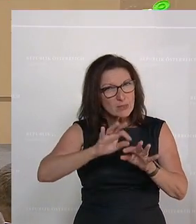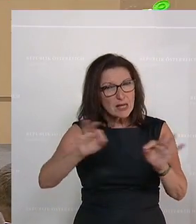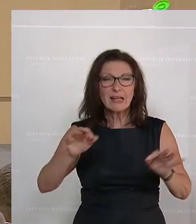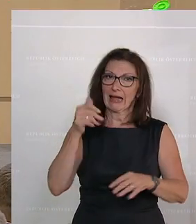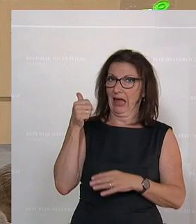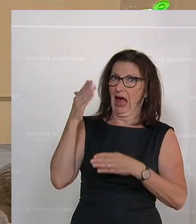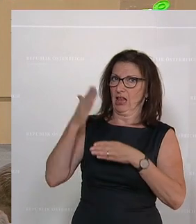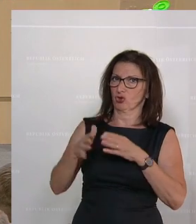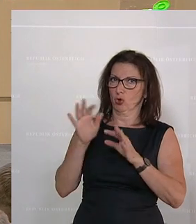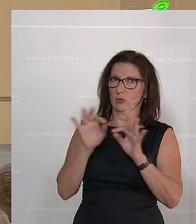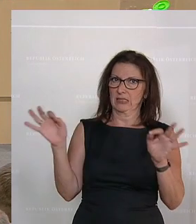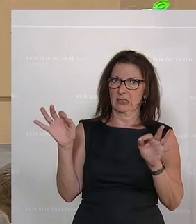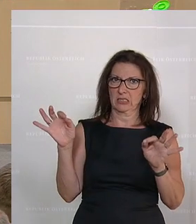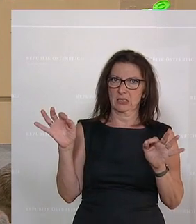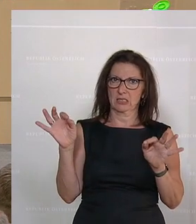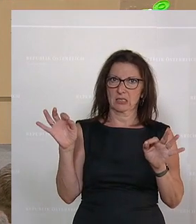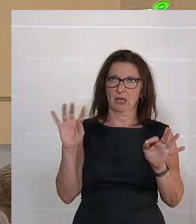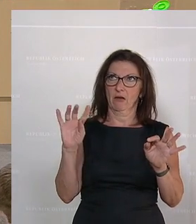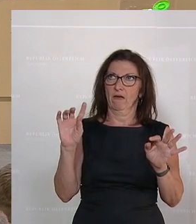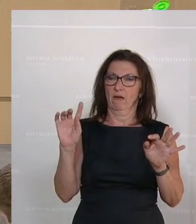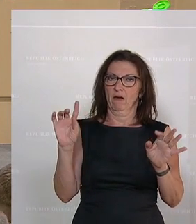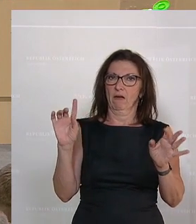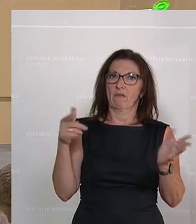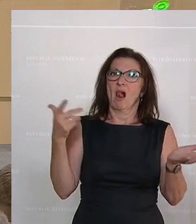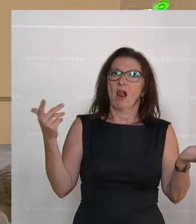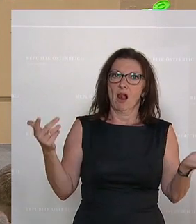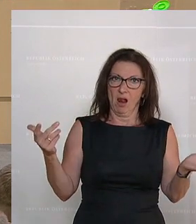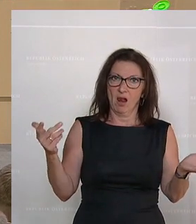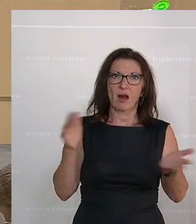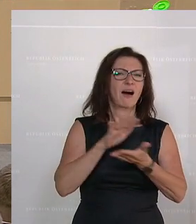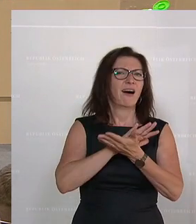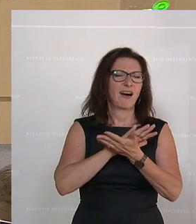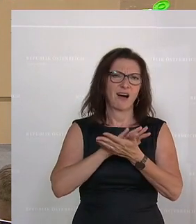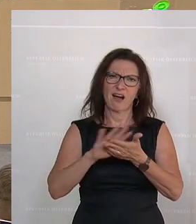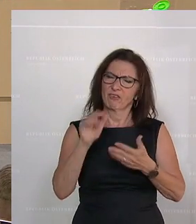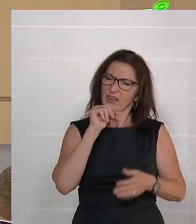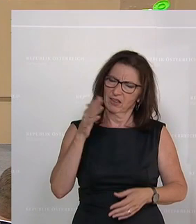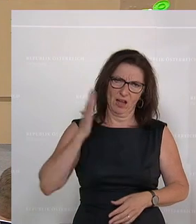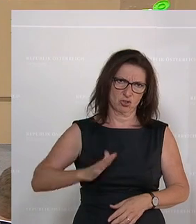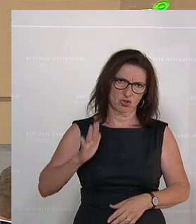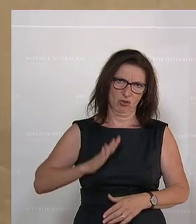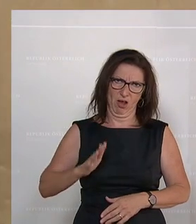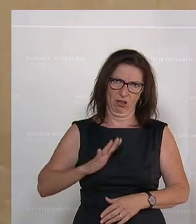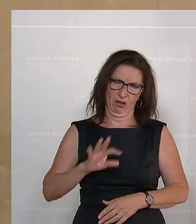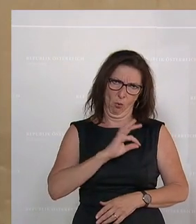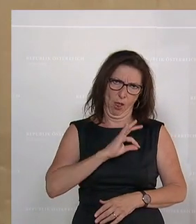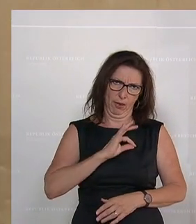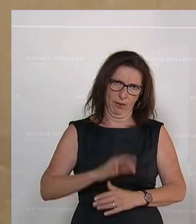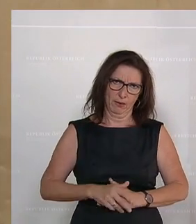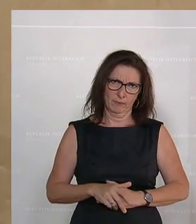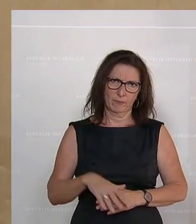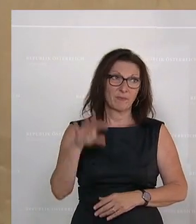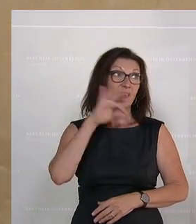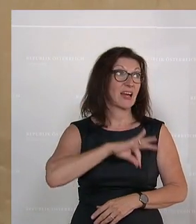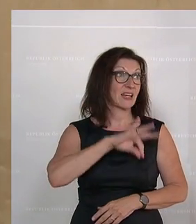schuss hat weil weil es einfach weil es einfach unredlich ist kolleginnen und kollegen die gewinne nicht